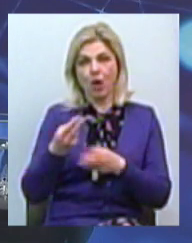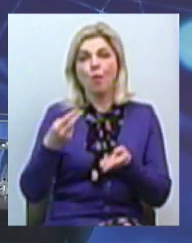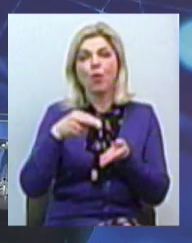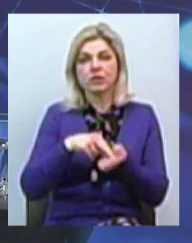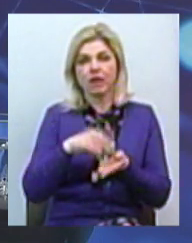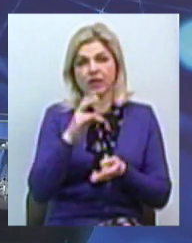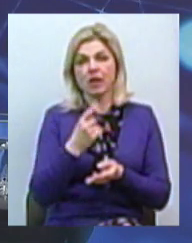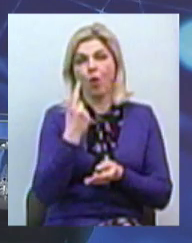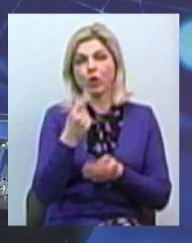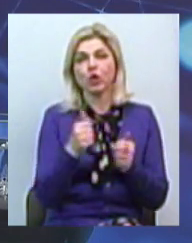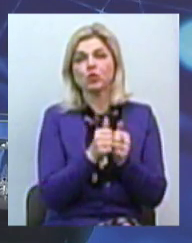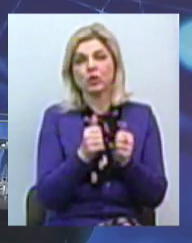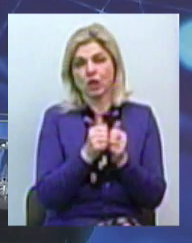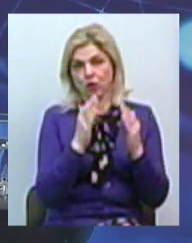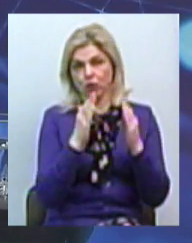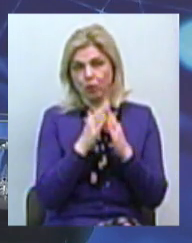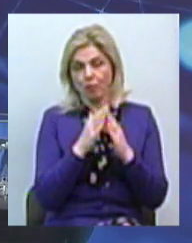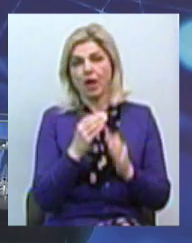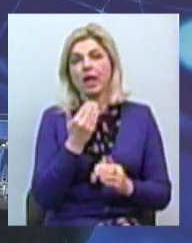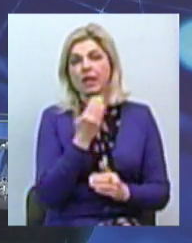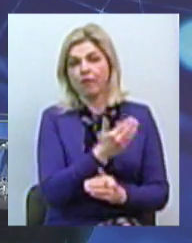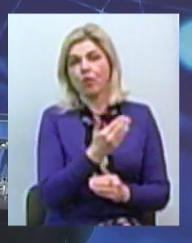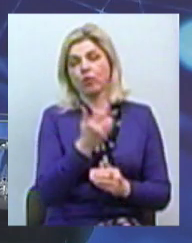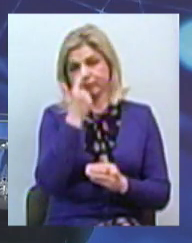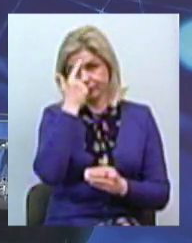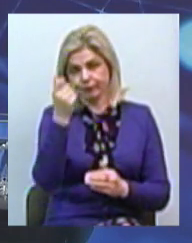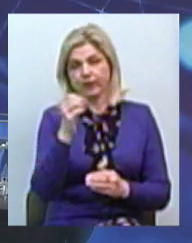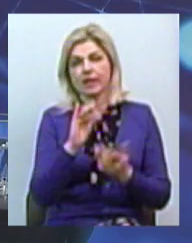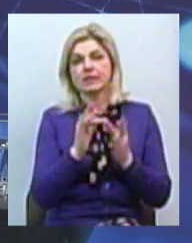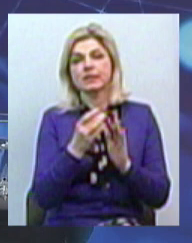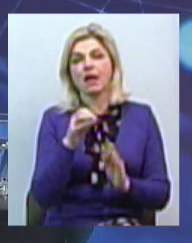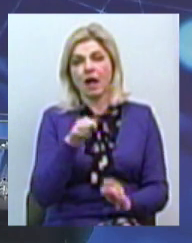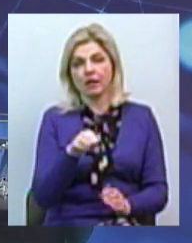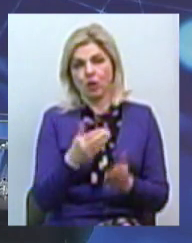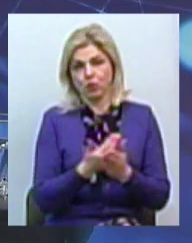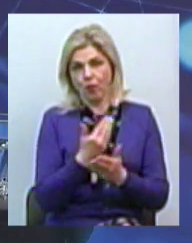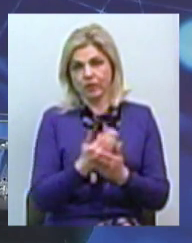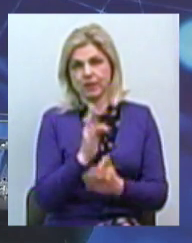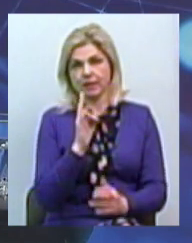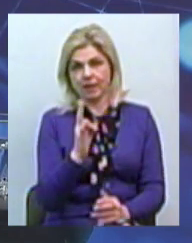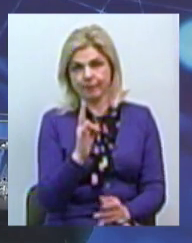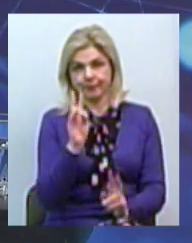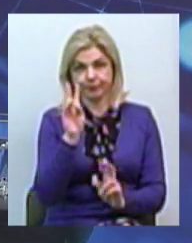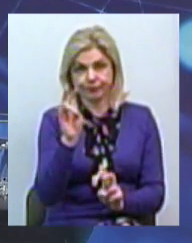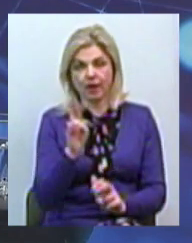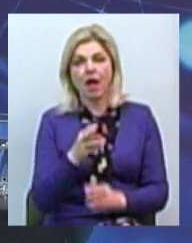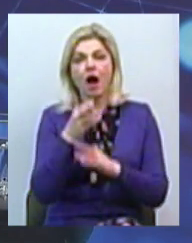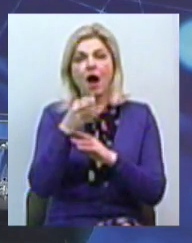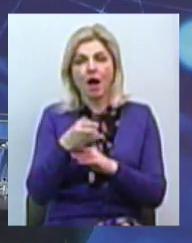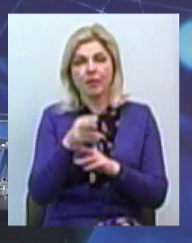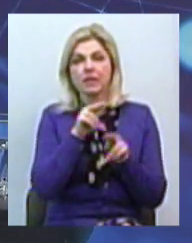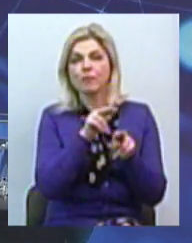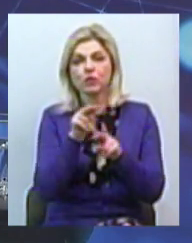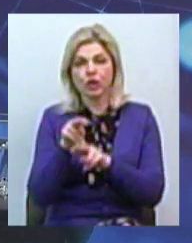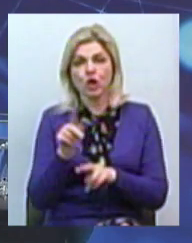із сусідніх будинків. Його оприлюднив сайт «Новості Н». Камер відеоспостереження,